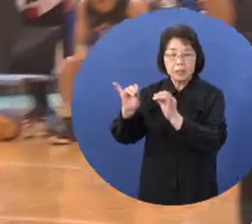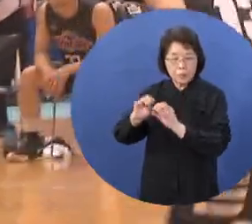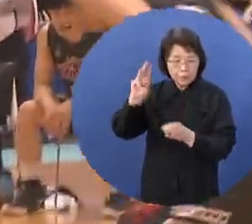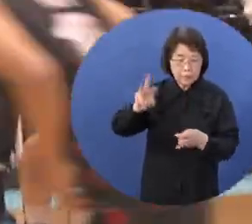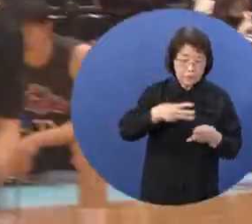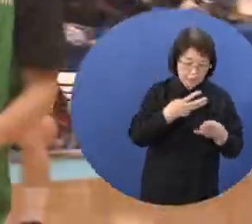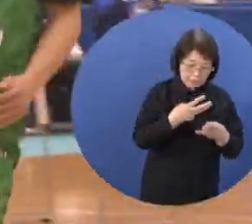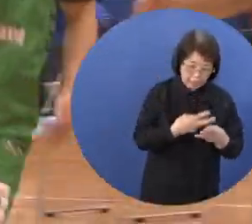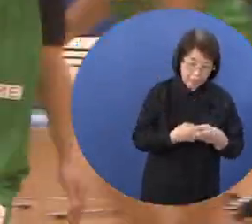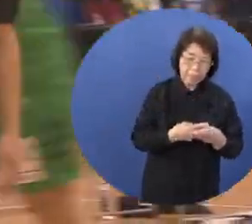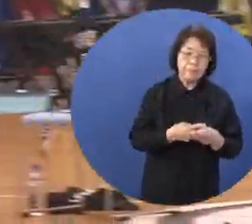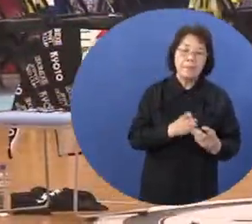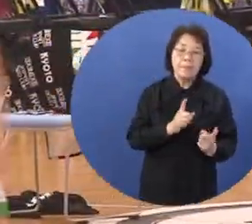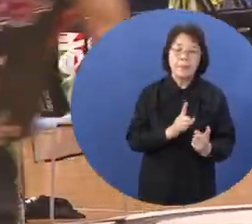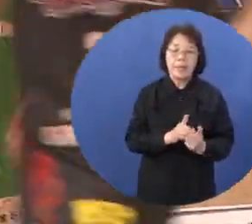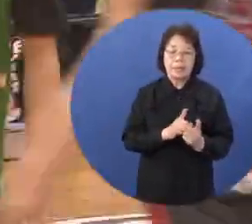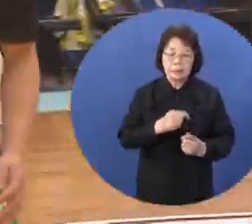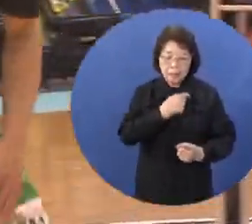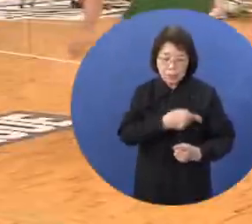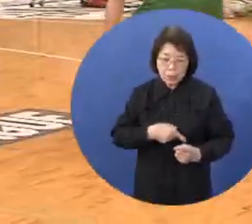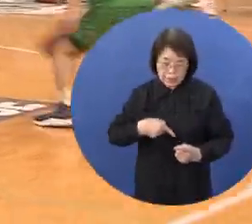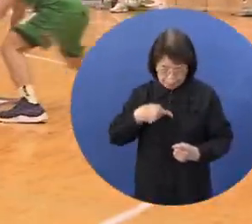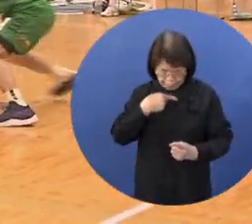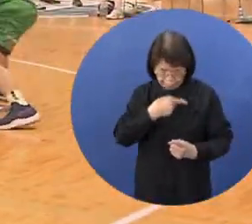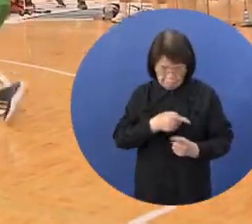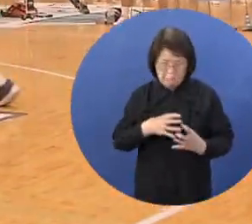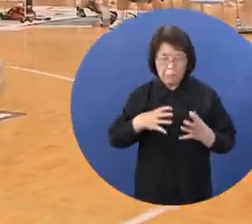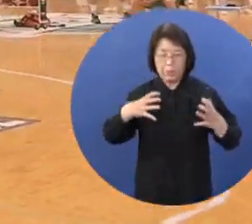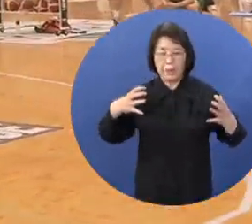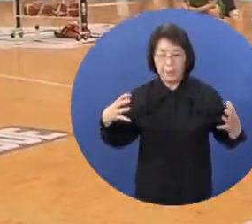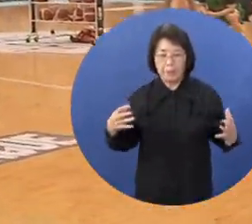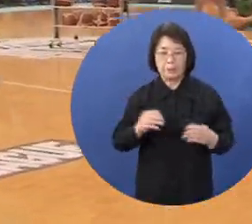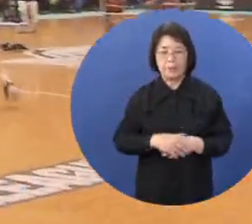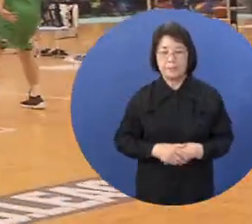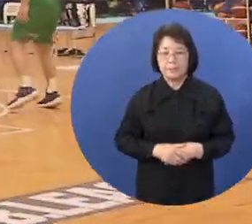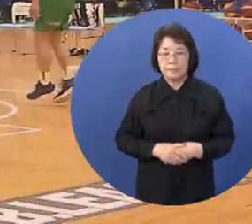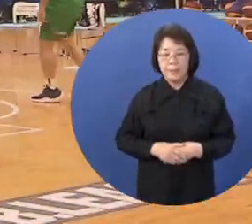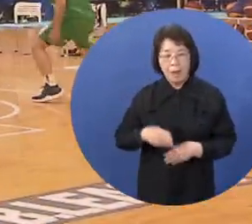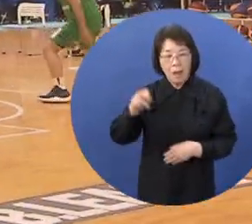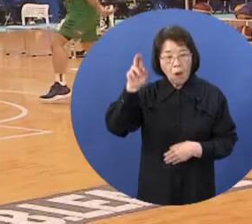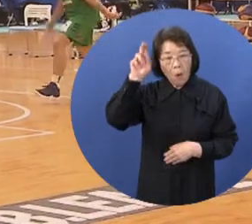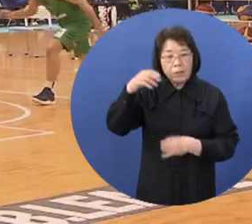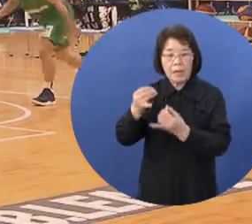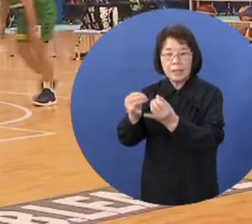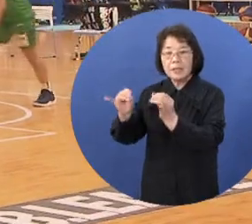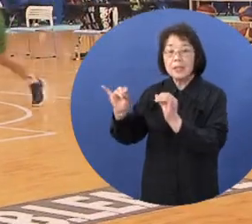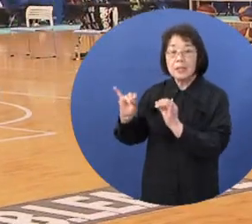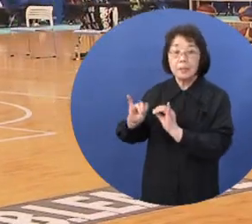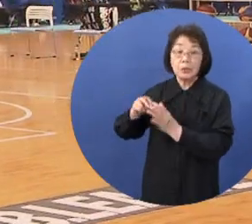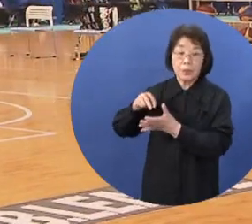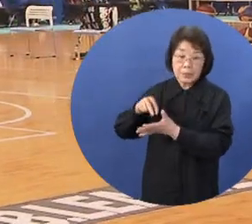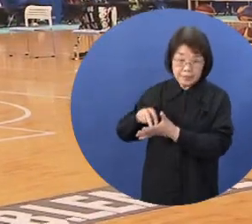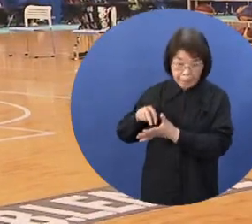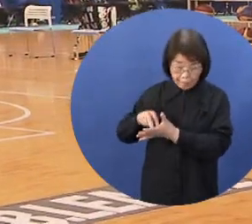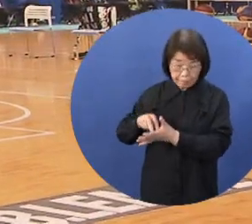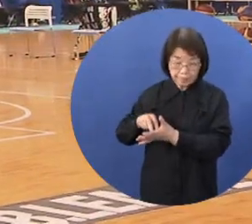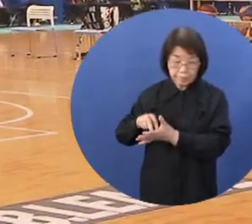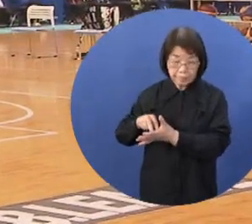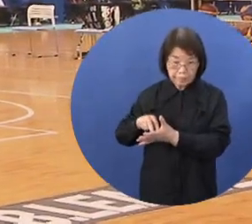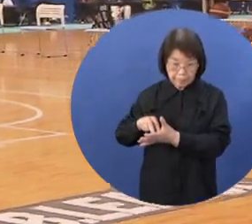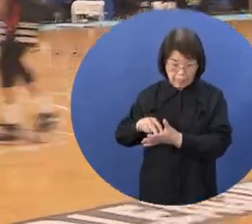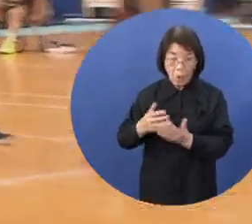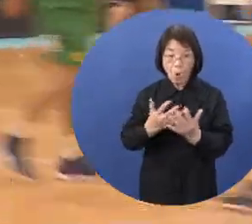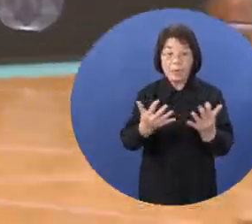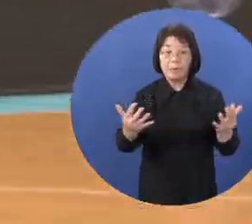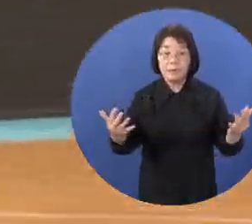いはどんどん強くなっているといいます。 大阪ダイムとして、その今回のエキシビションのようなたくさんのお客さん